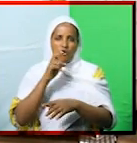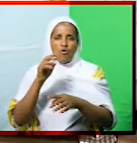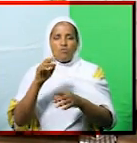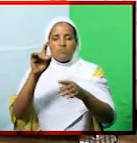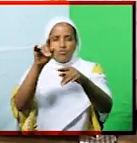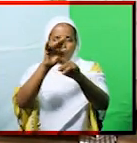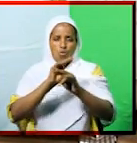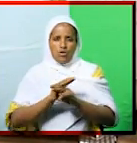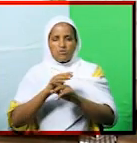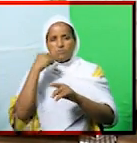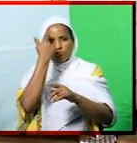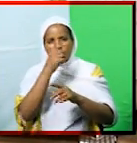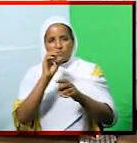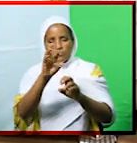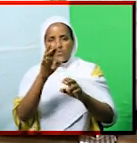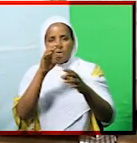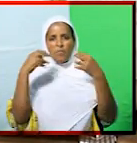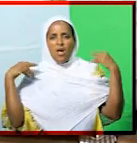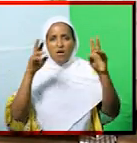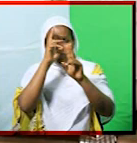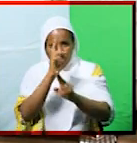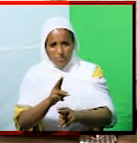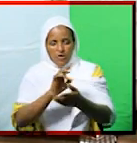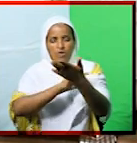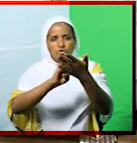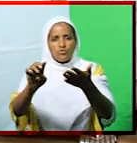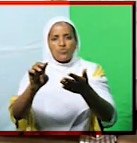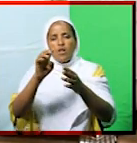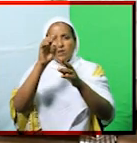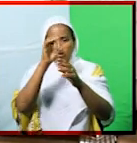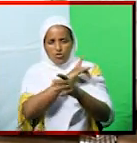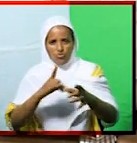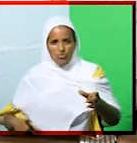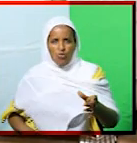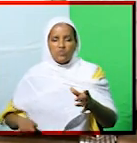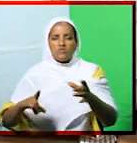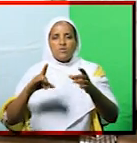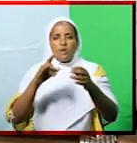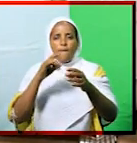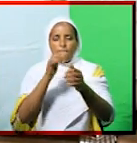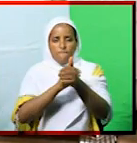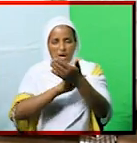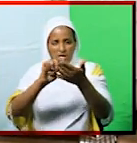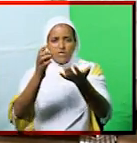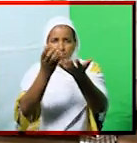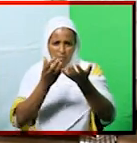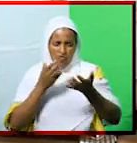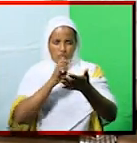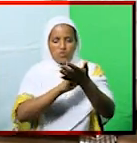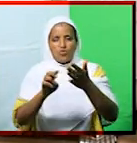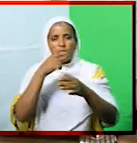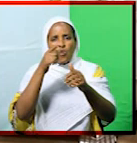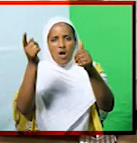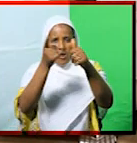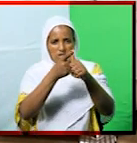ሞገሳቸው አክሊላቸው ነው። እሱ ነው የመላእክት ክብራቸው ለቅዱሳን ለክርስቶስ ለቅዱሳን መቀደስ ለሚፈልጉ